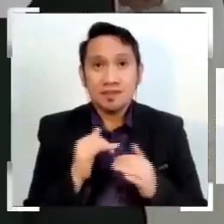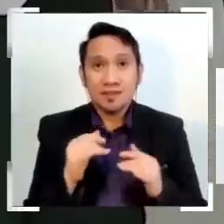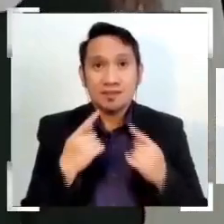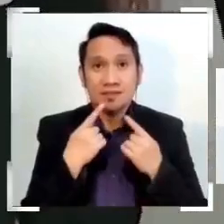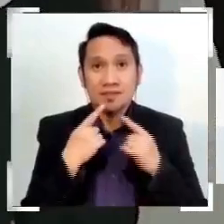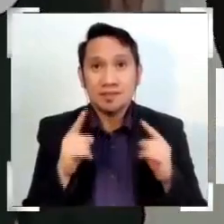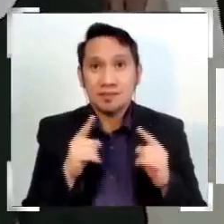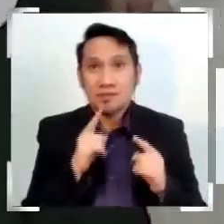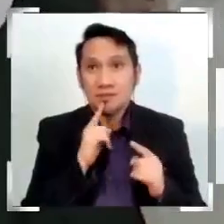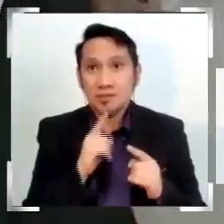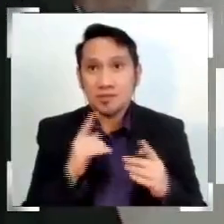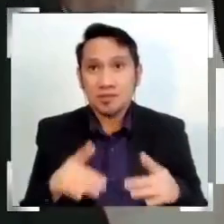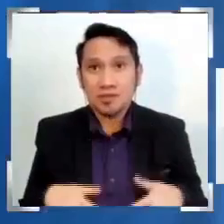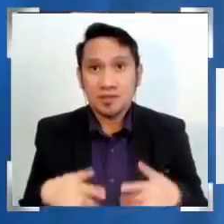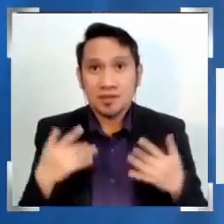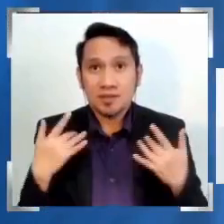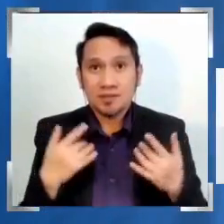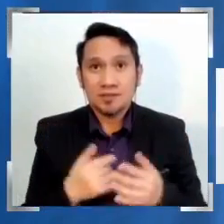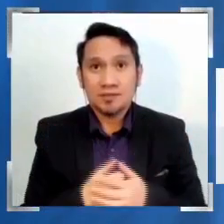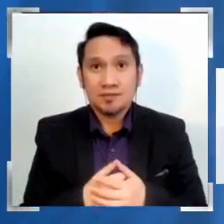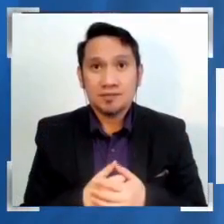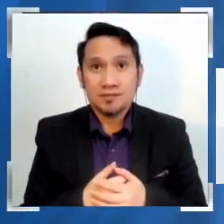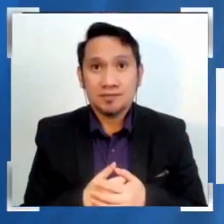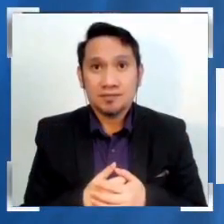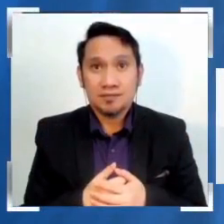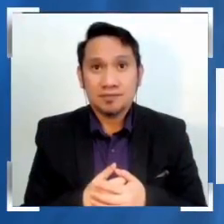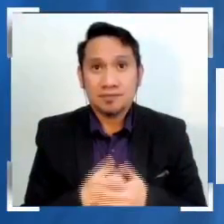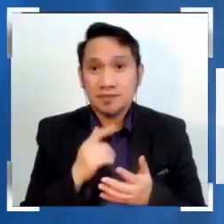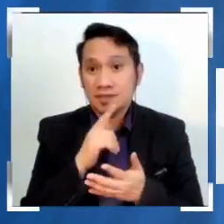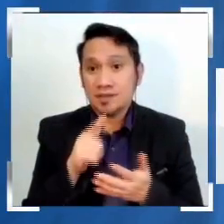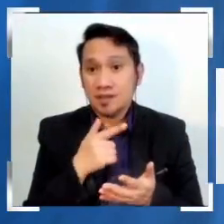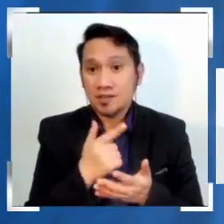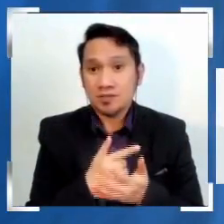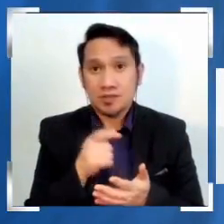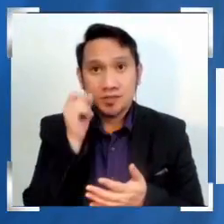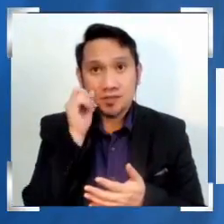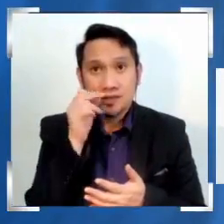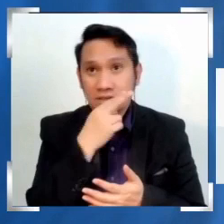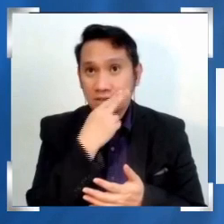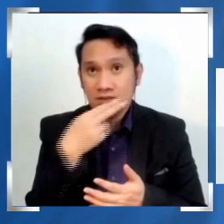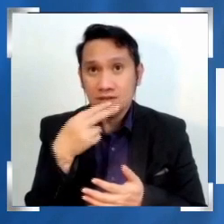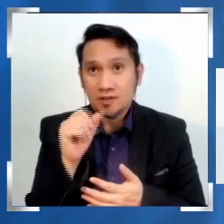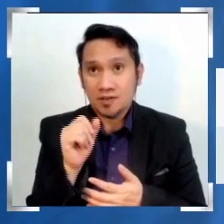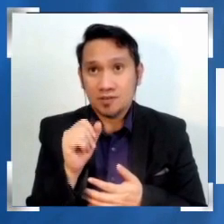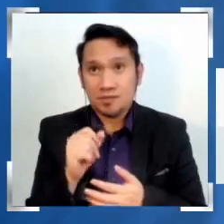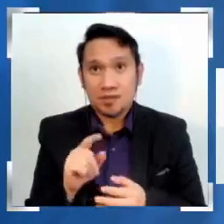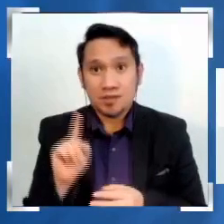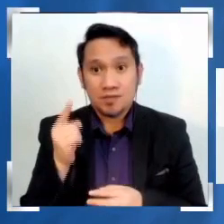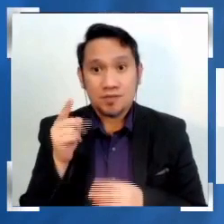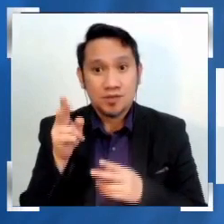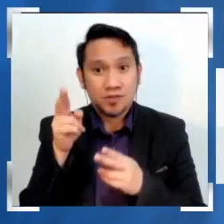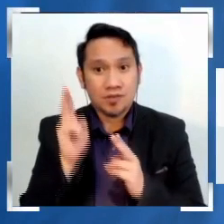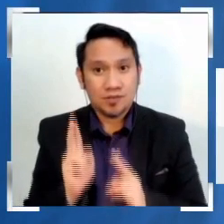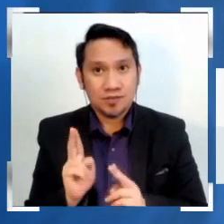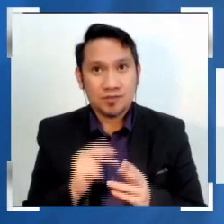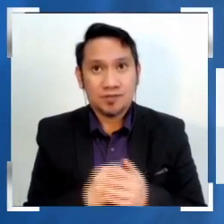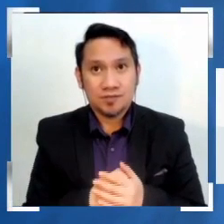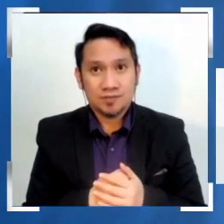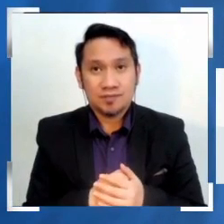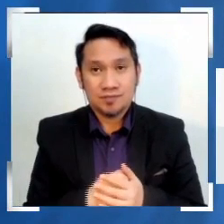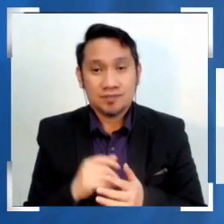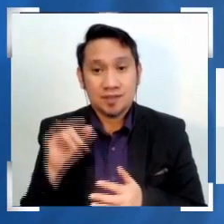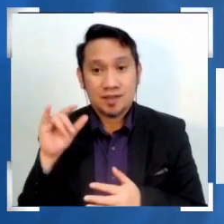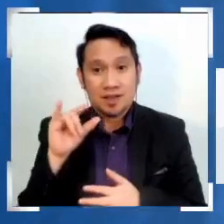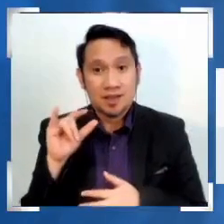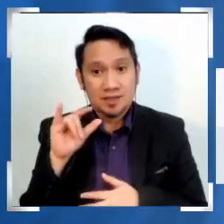bida nitong si Jillian Ward. Graduate na siya sa senior high school, first honor pa. Sa isang IG post, very proud ay